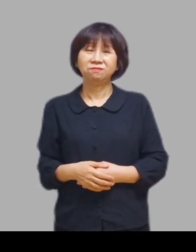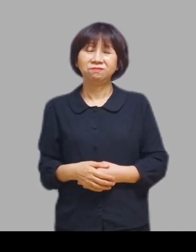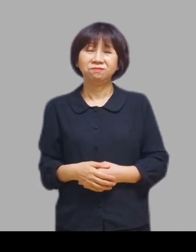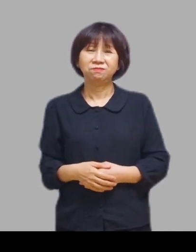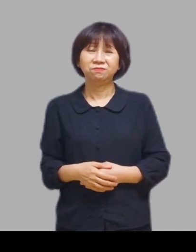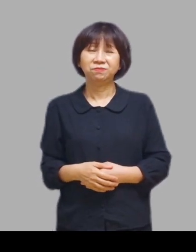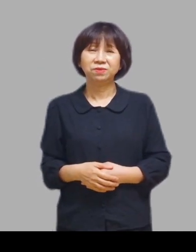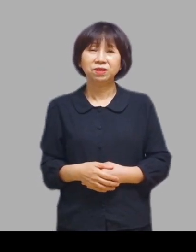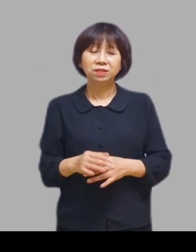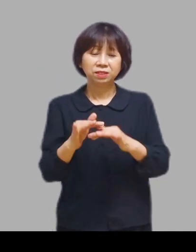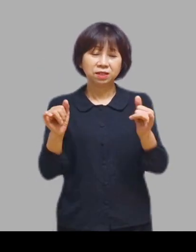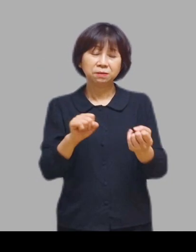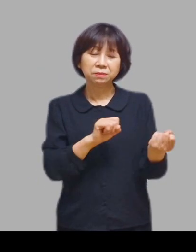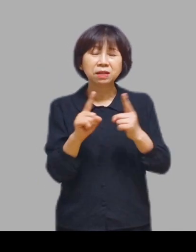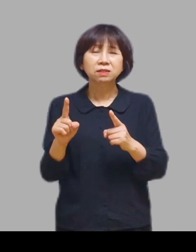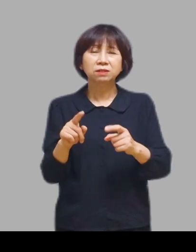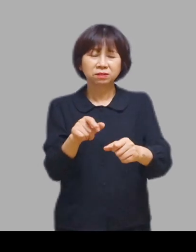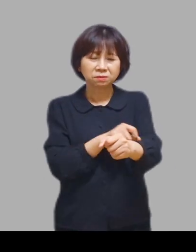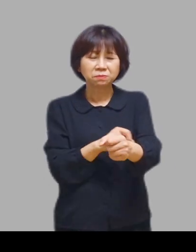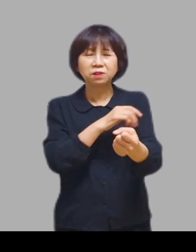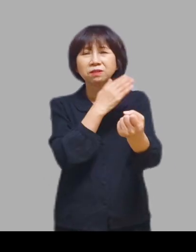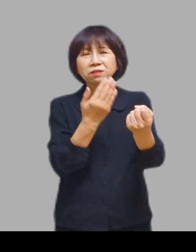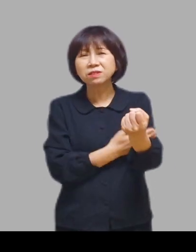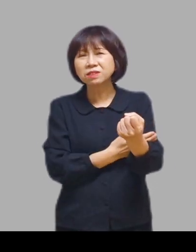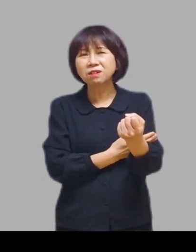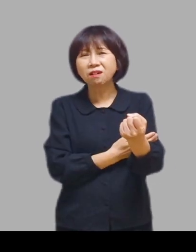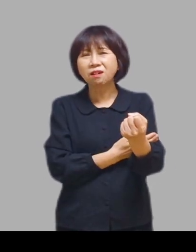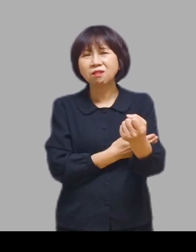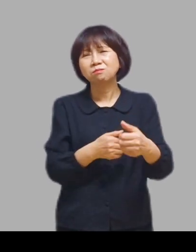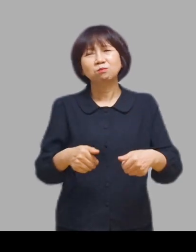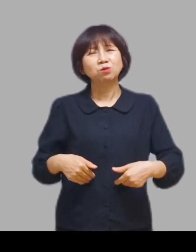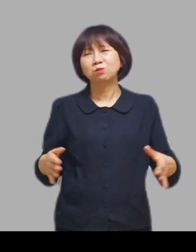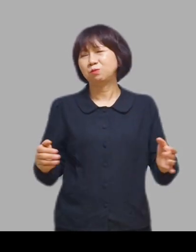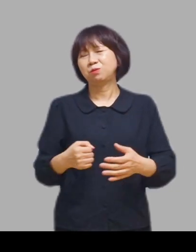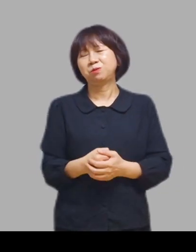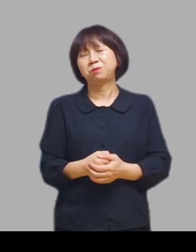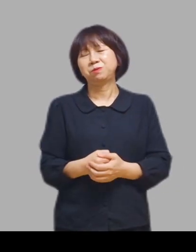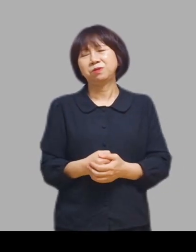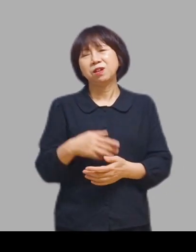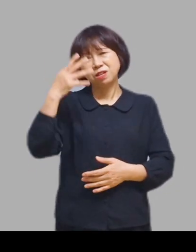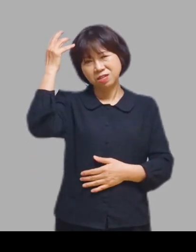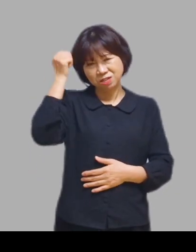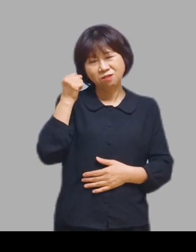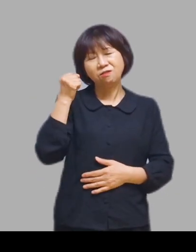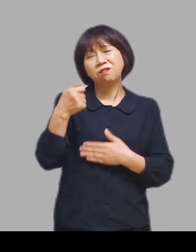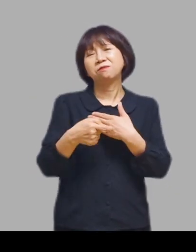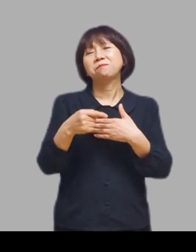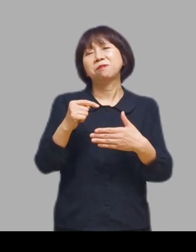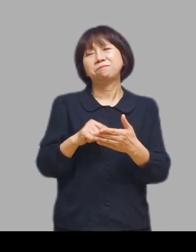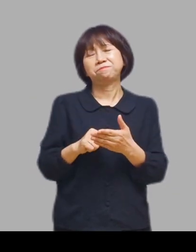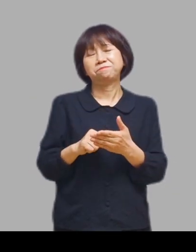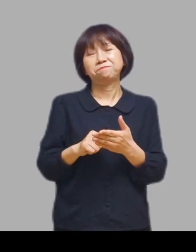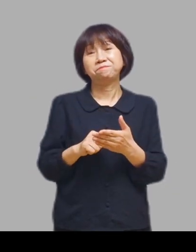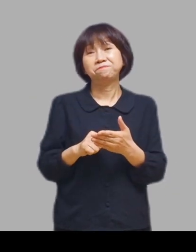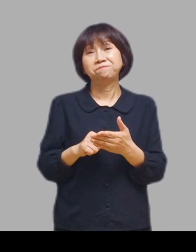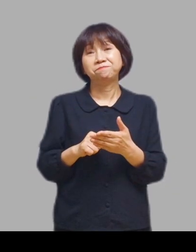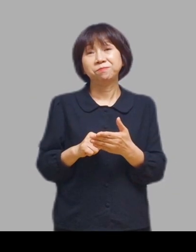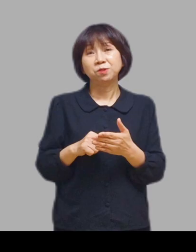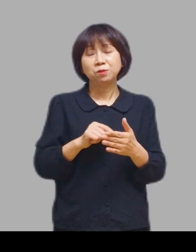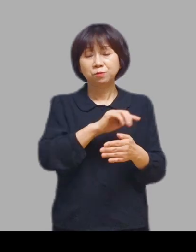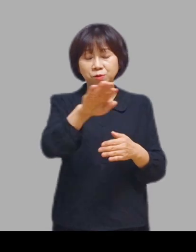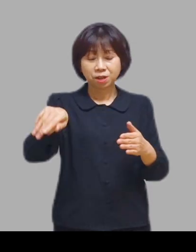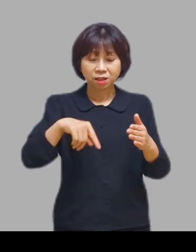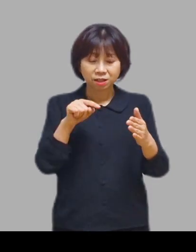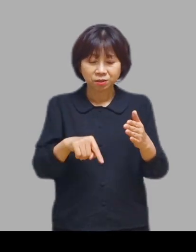성도 여러분, 사람을 살리는 건 특별한 능력이 필요한 일이 아닙니다. 누군가를 잊지 않는 마음입니다. 지금 우리 가운데도